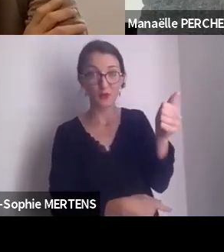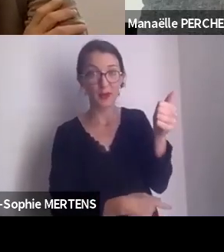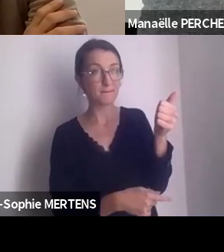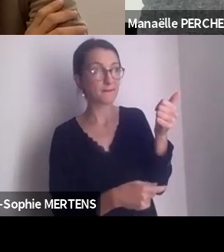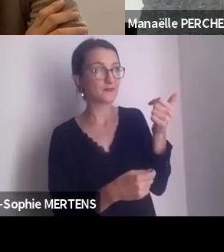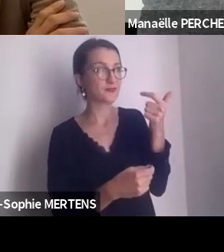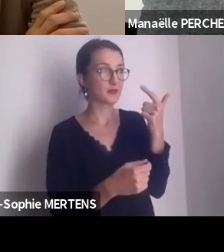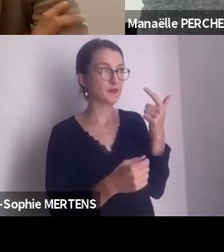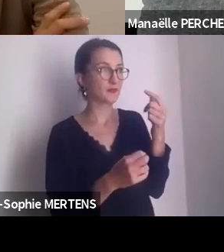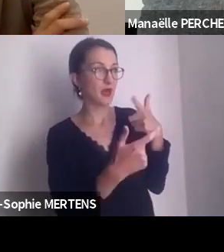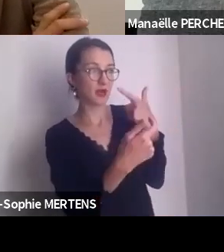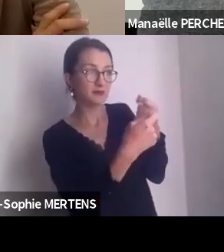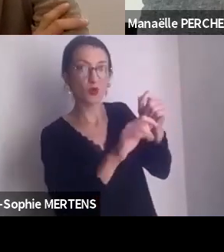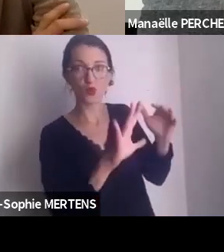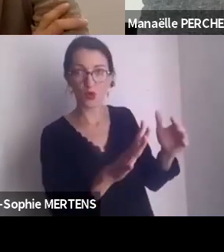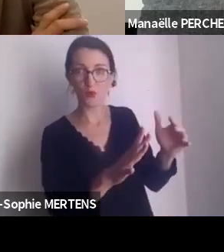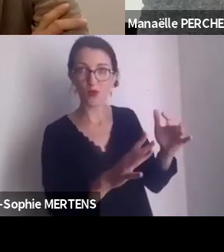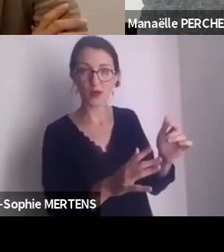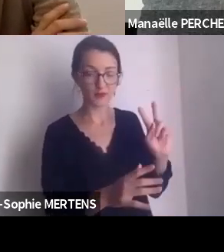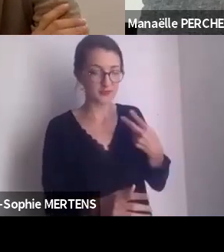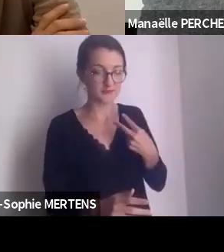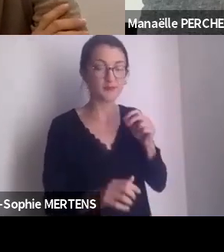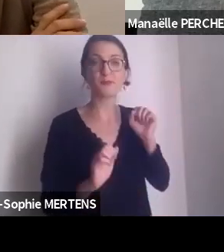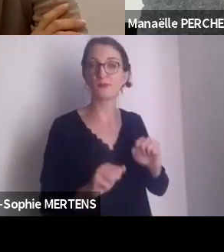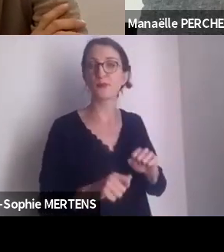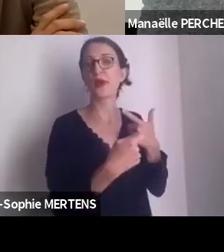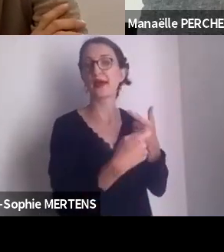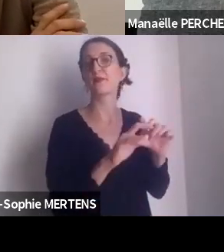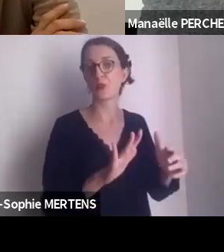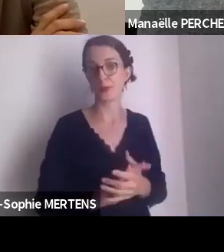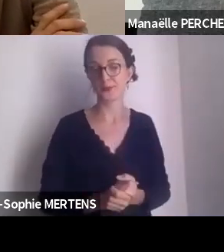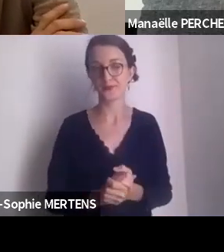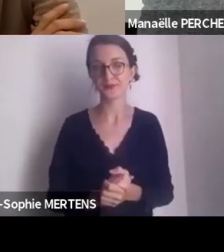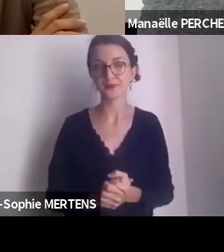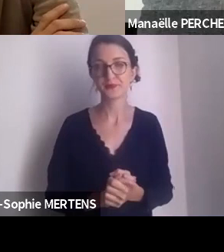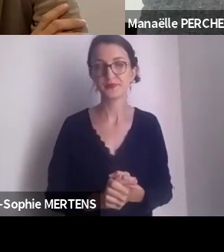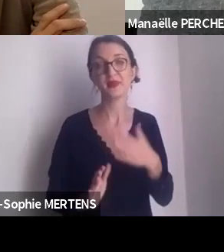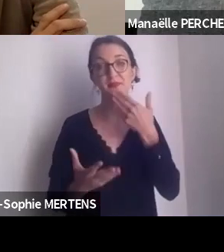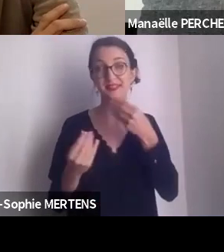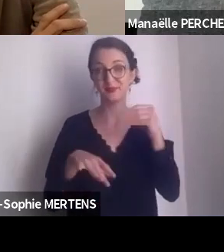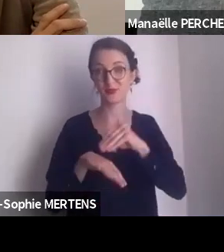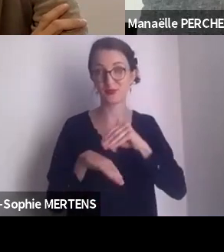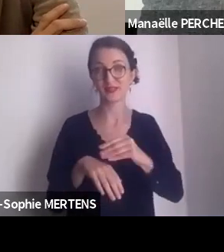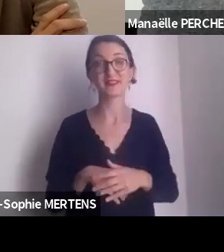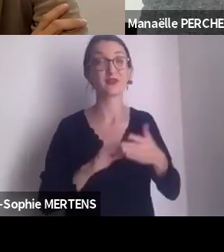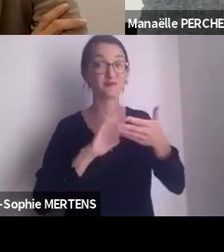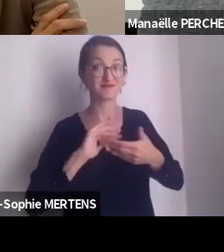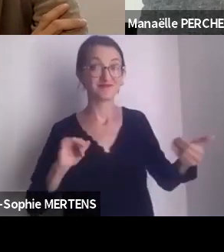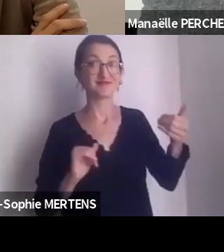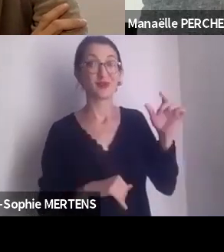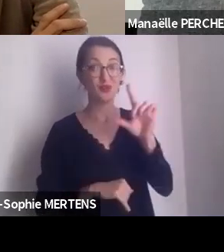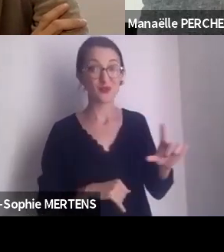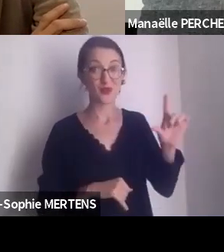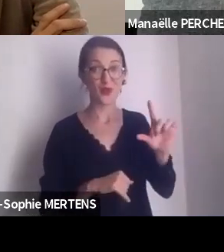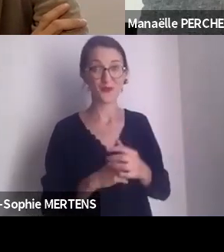à ces enjeux-là. Merci pour ce conseil. Et donc, effectivement, on va passer au témoignage de Laurent, sans plus